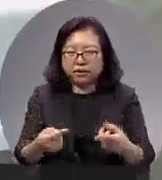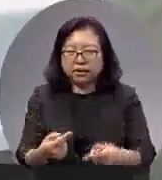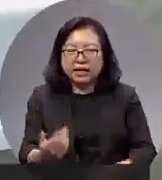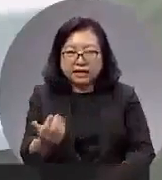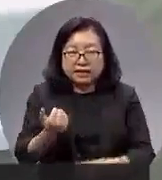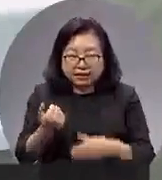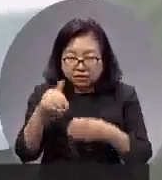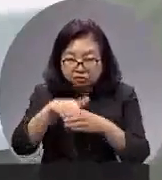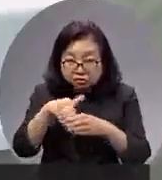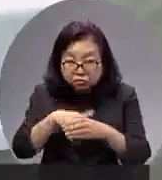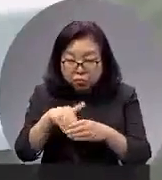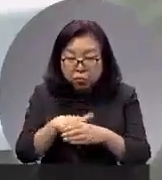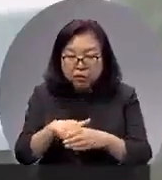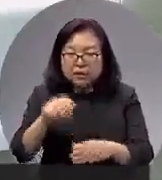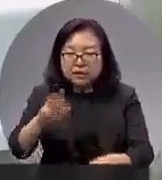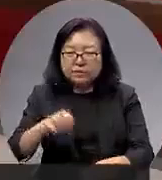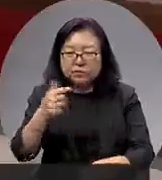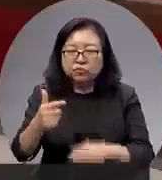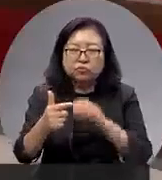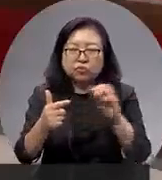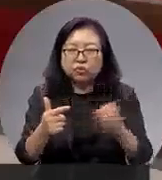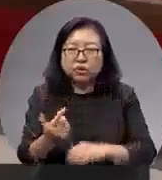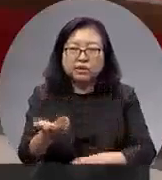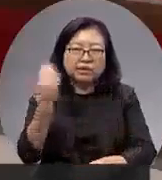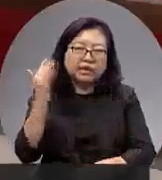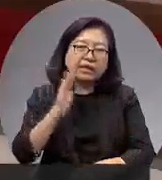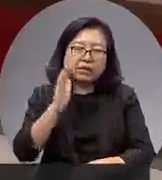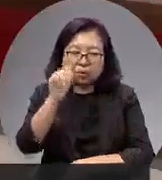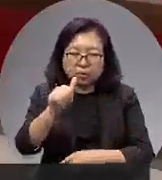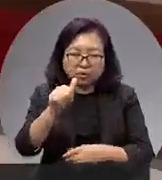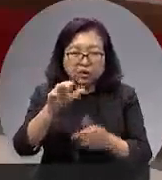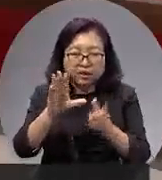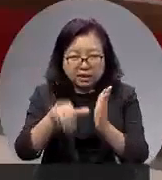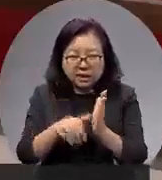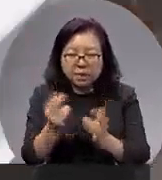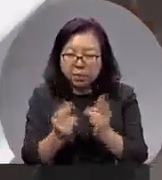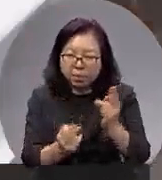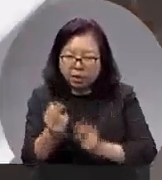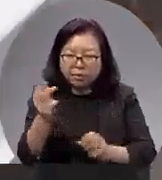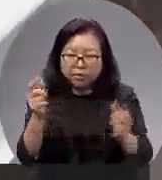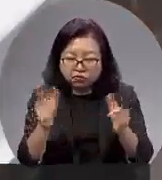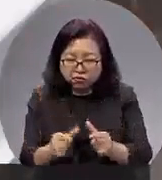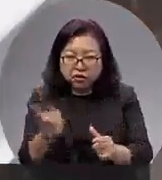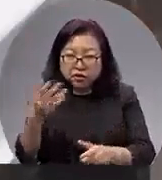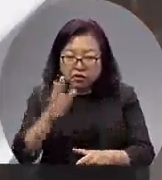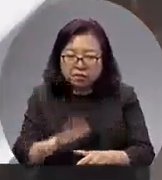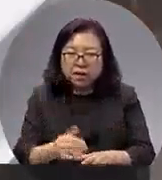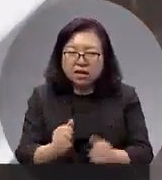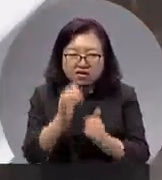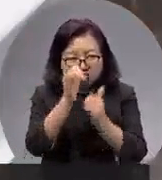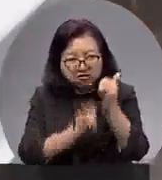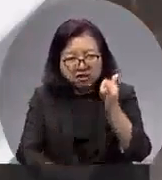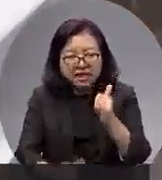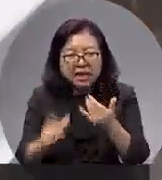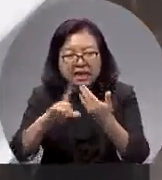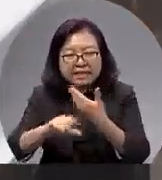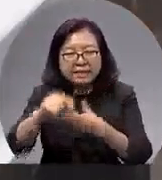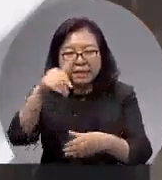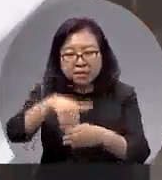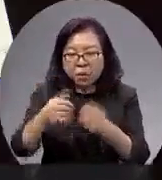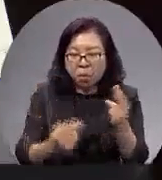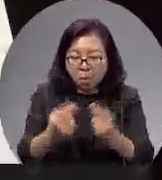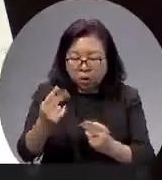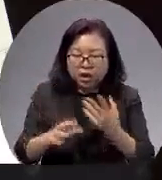36.1 6% 를 기록한 지난 3월 대선 때 보다 낮지만 역대 지방선거 중에서는 가장 높았습니다 내 일본